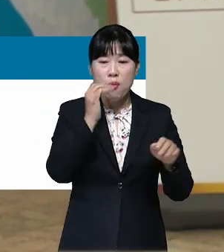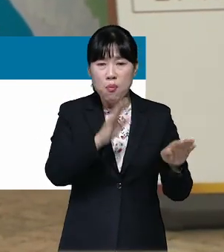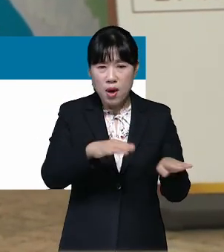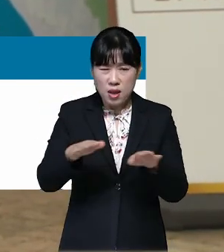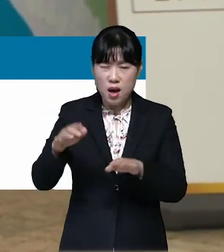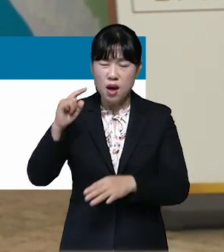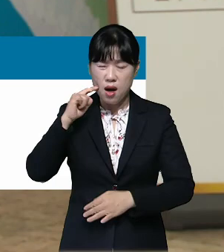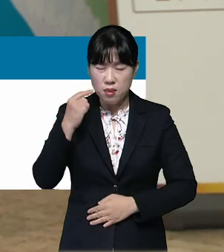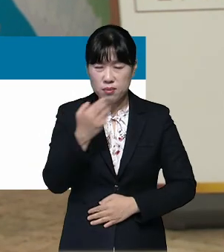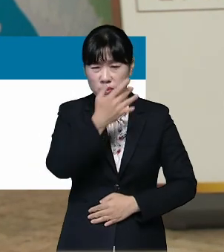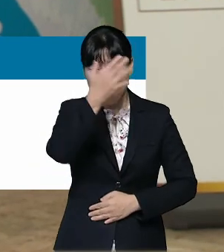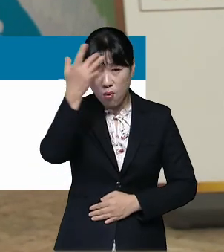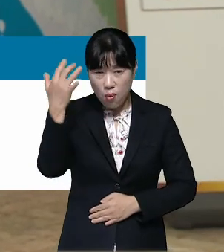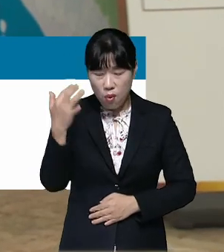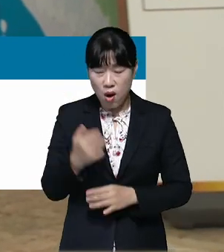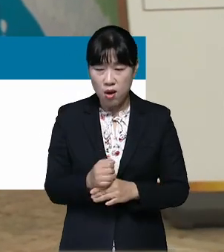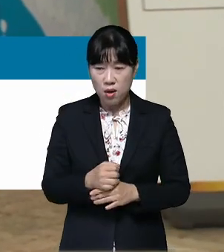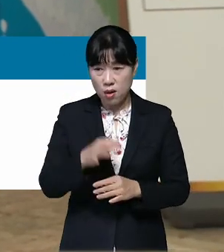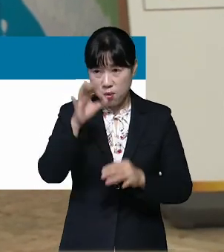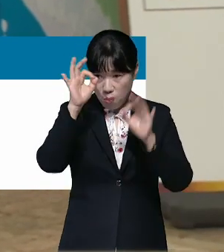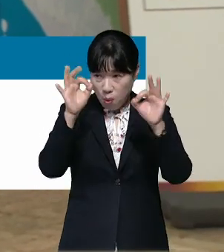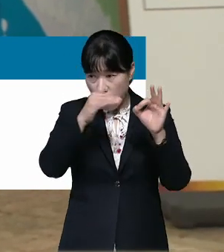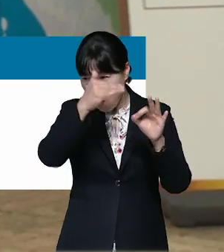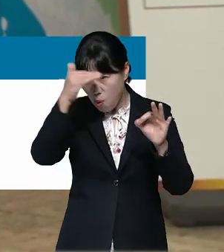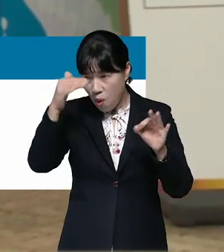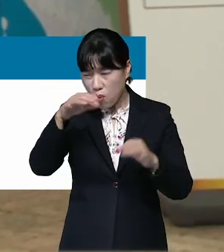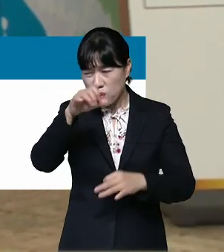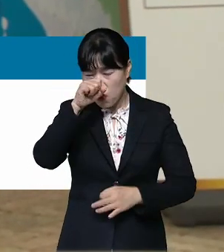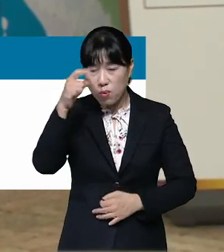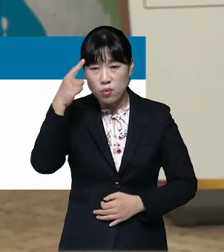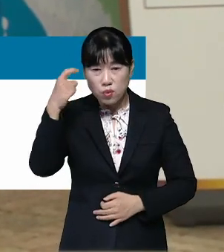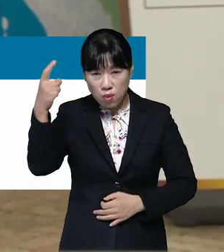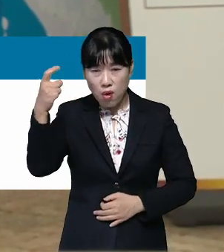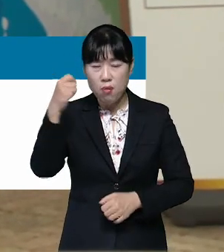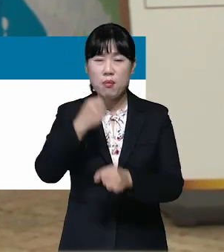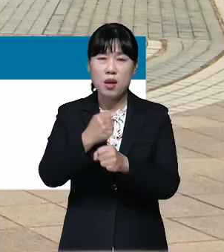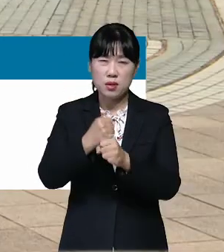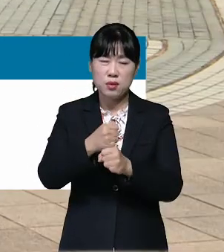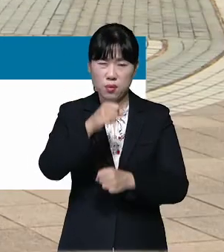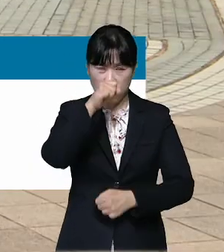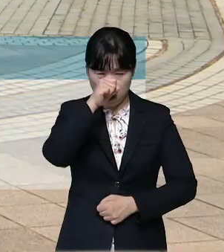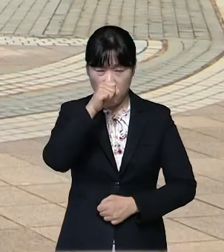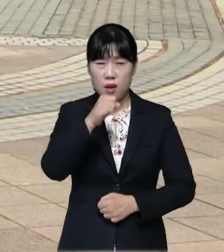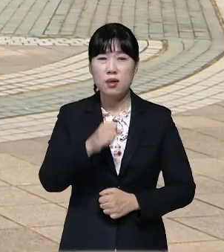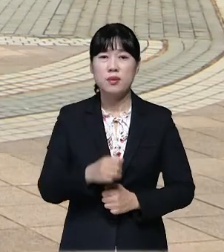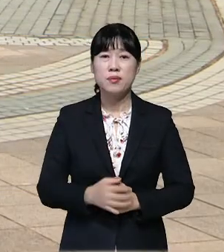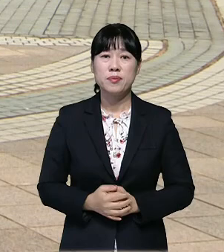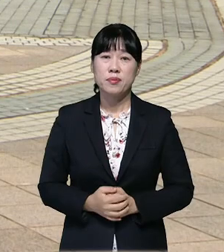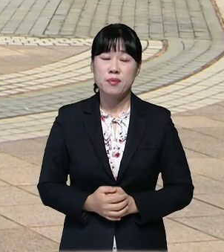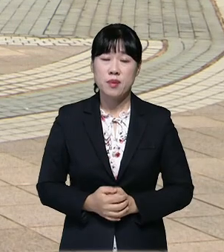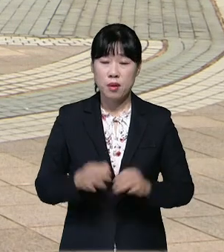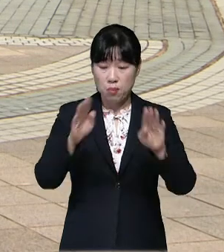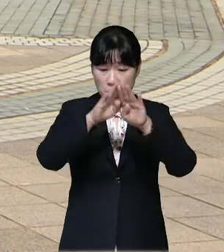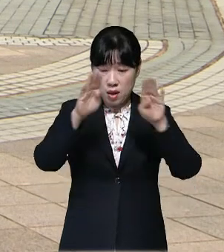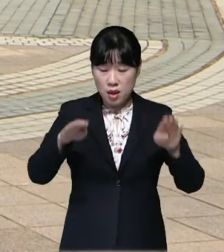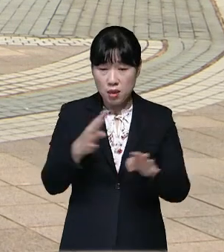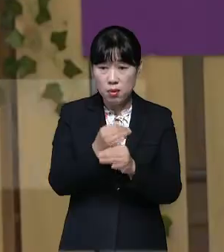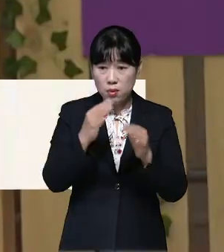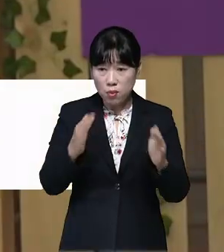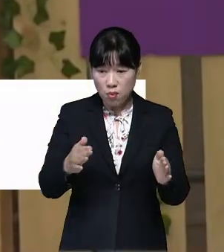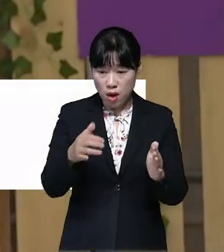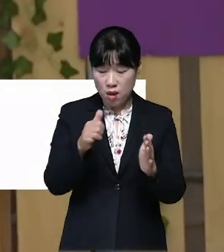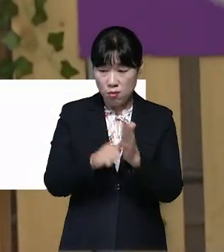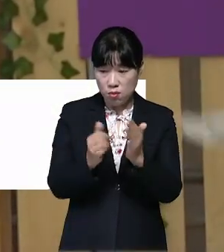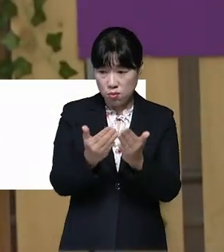바다도 너무 아름답고 그래서 좋은 추억들 많이 만들 수 있었습니다. 박람회 기간 문인들의